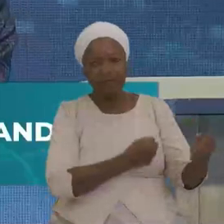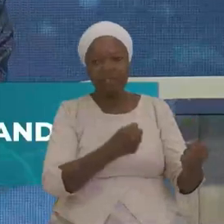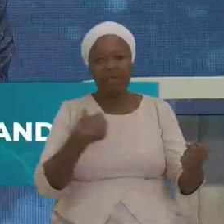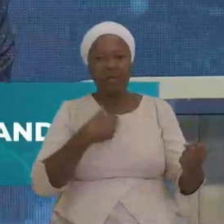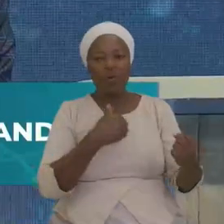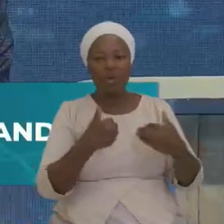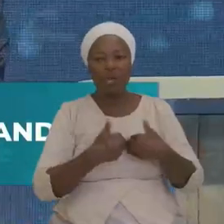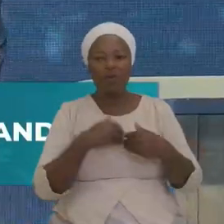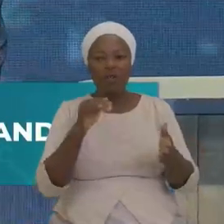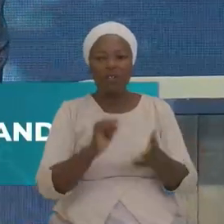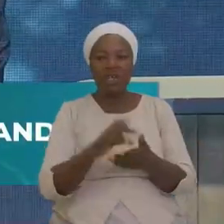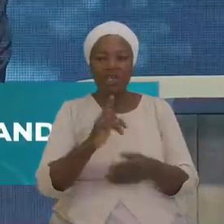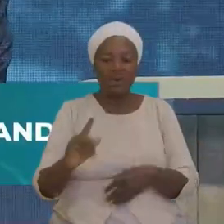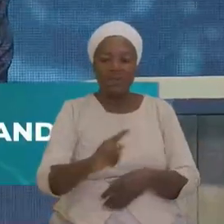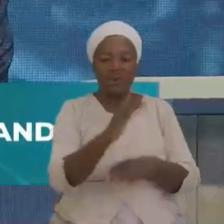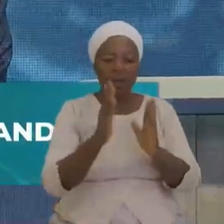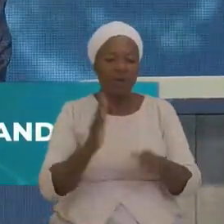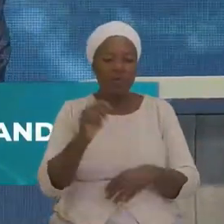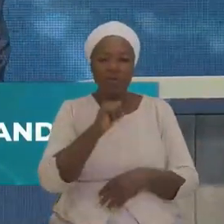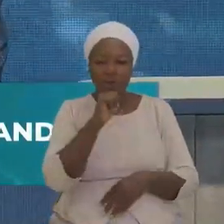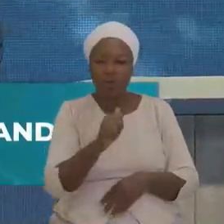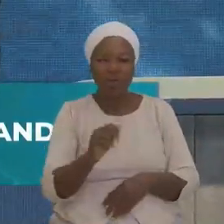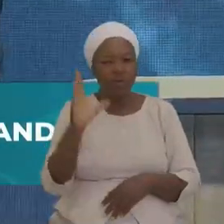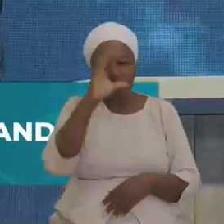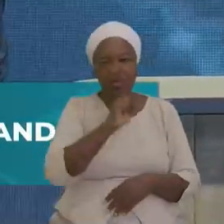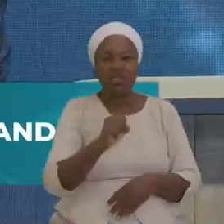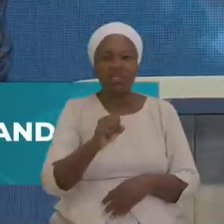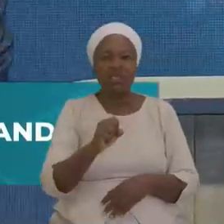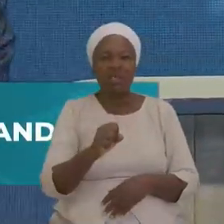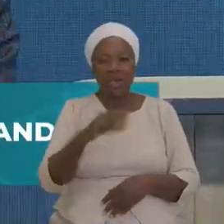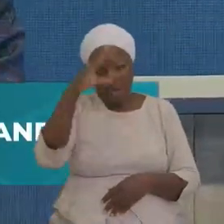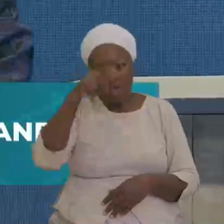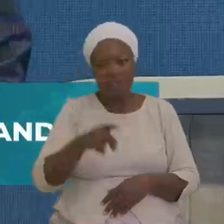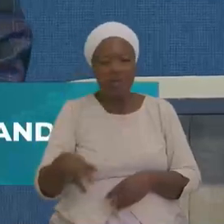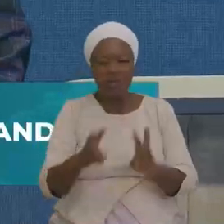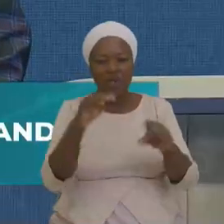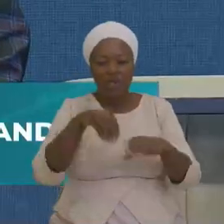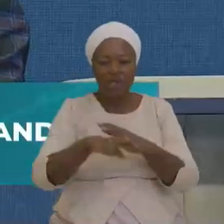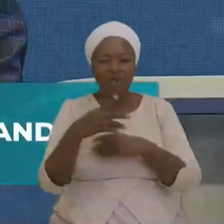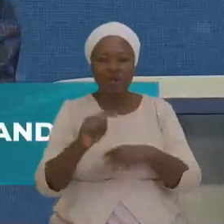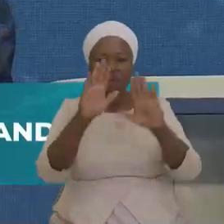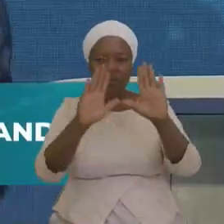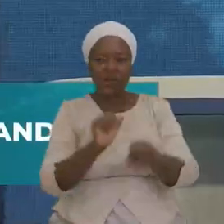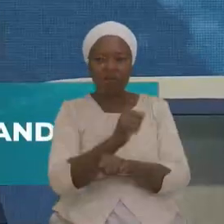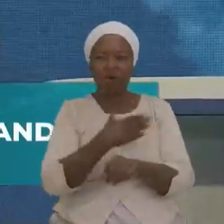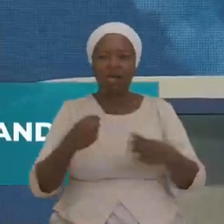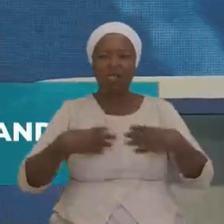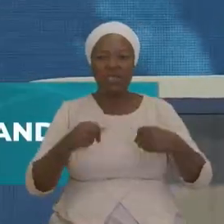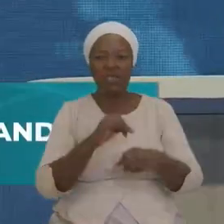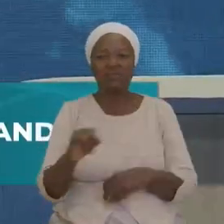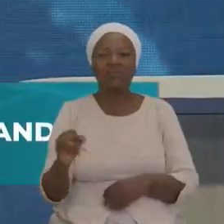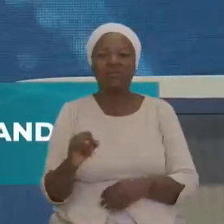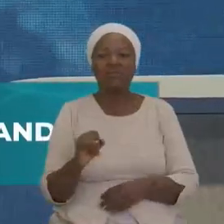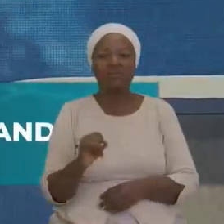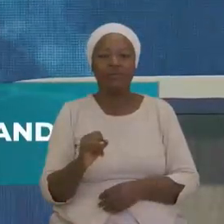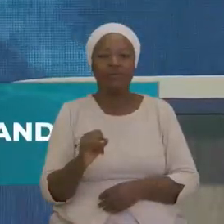avons. Le pilote ne va pas rater son chemin nous conduisant au miracle